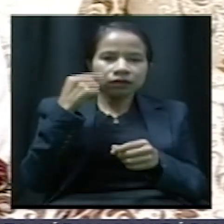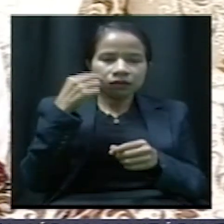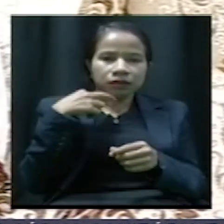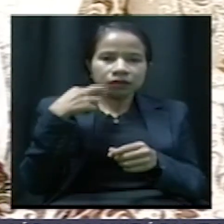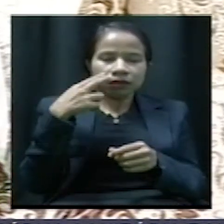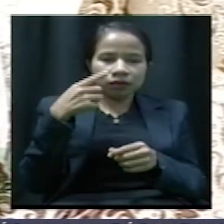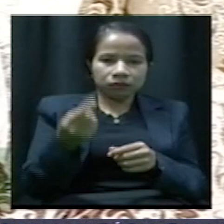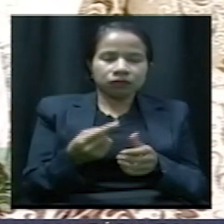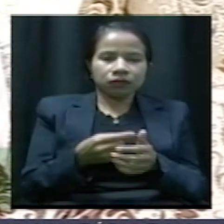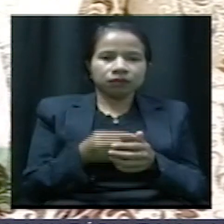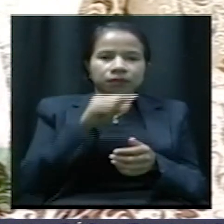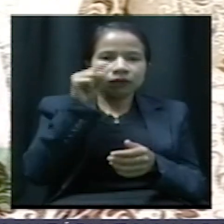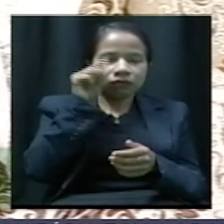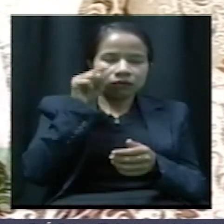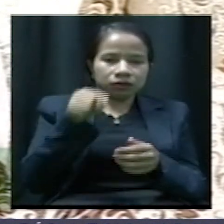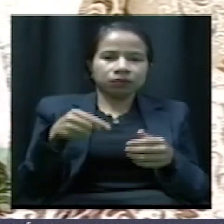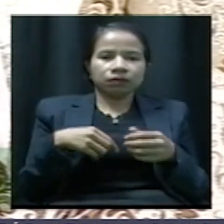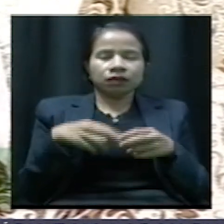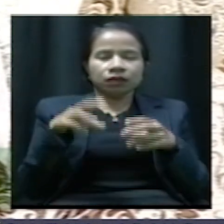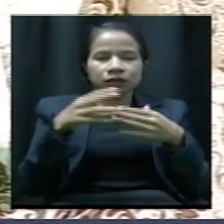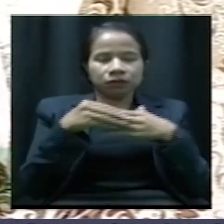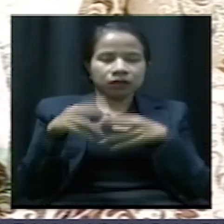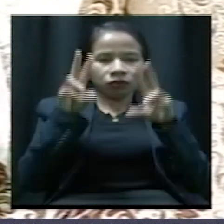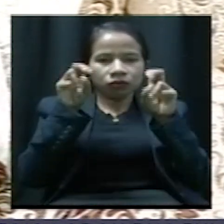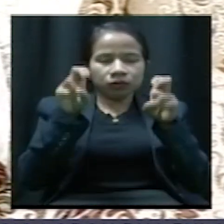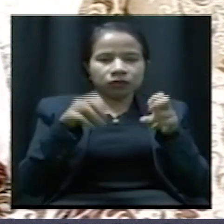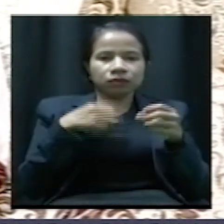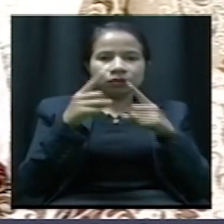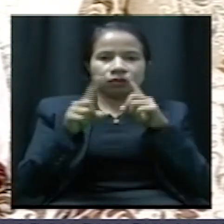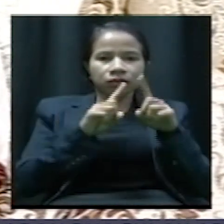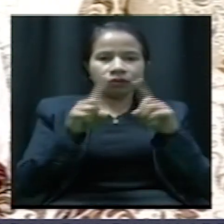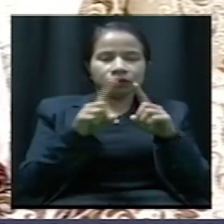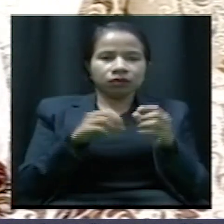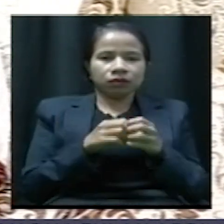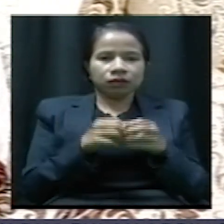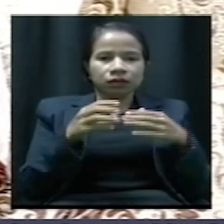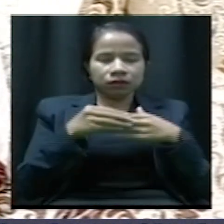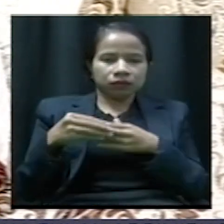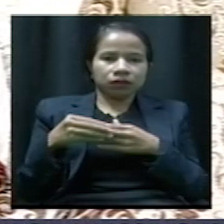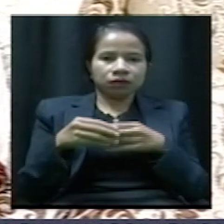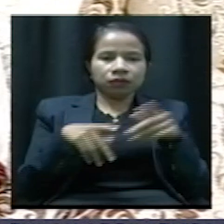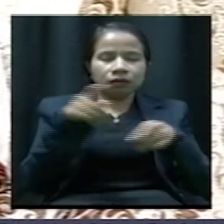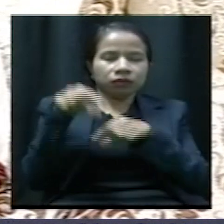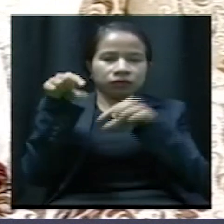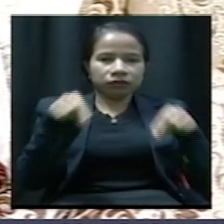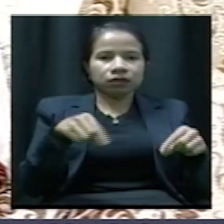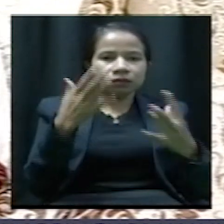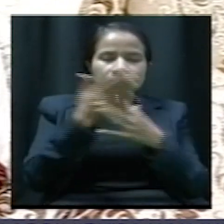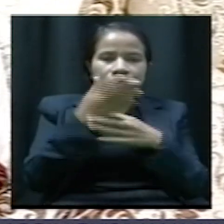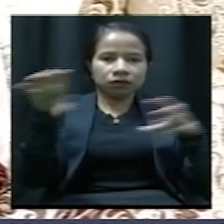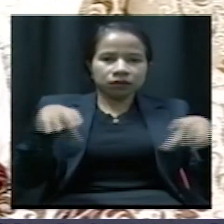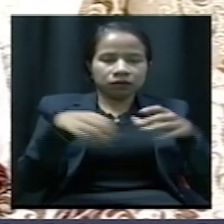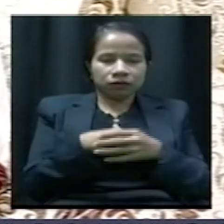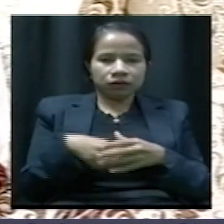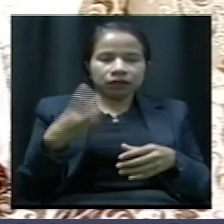iha liu liga topiku nebe oheng ita kuliah liu kono ba ema ho deficiencia ni asesu ba kampu de trabalho. Tan saida ma ko